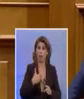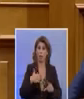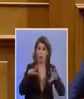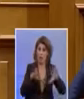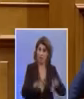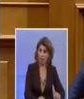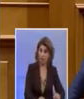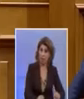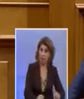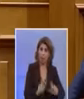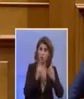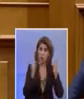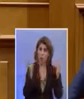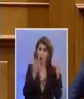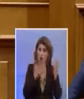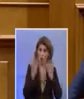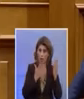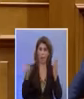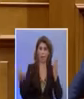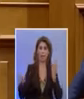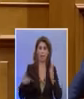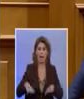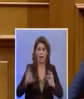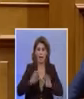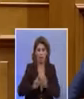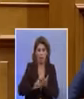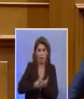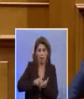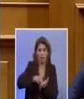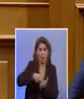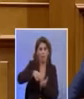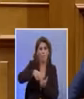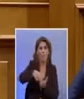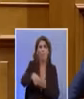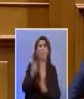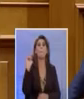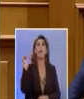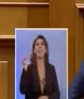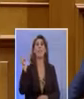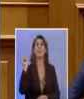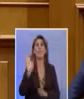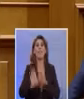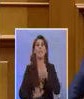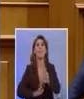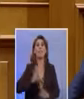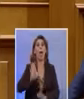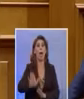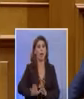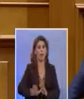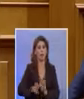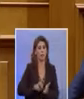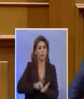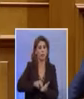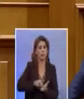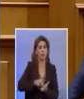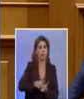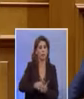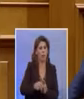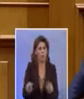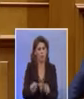καταλήψεις, ξεκινάγατε τα πολιτικά σας βήματα. Και τα ξεκινάγατε τα πολιτικά σας βήματα υπό τη στενή